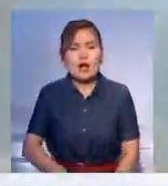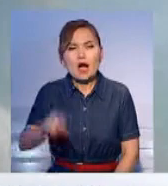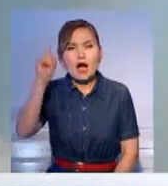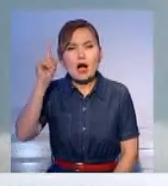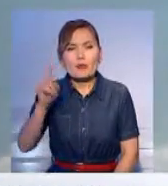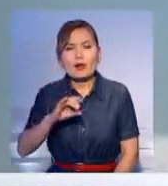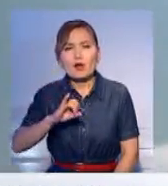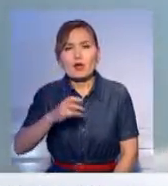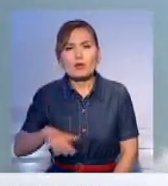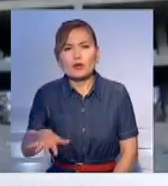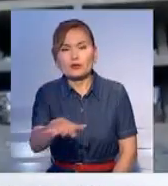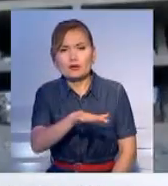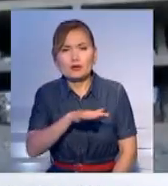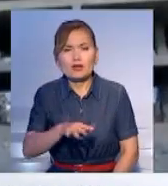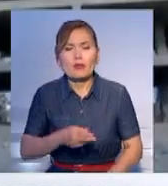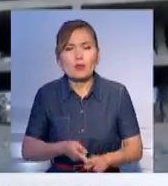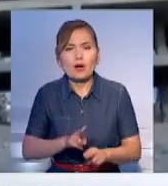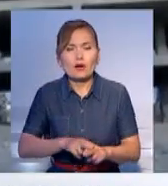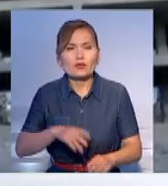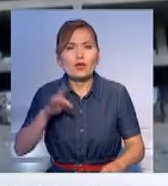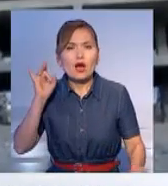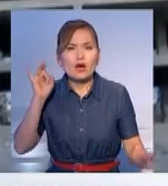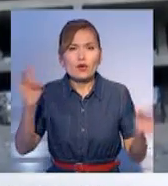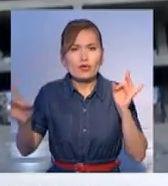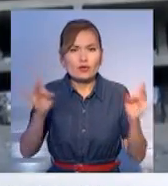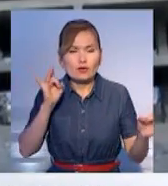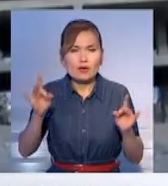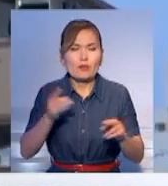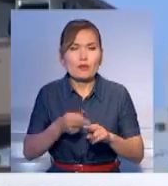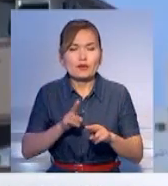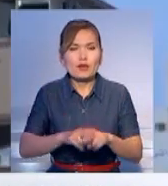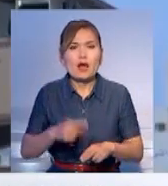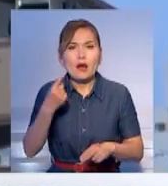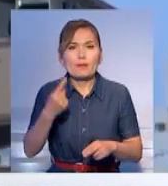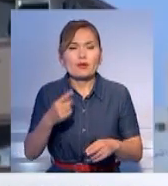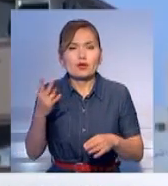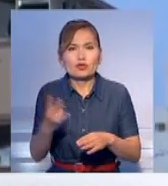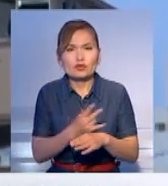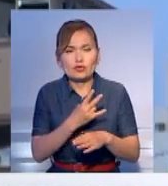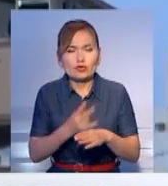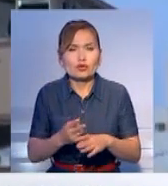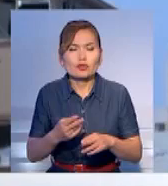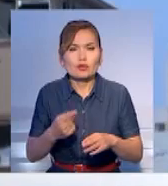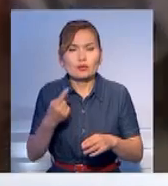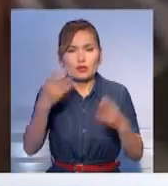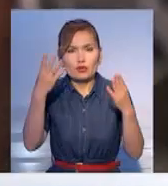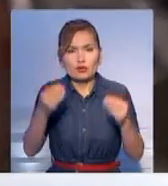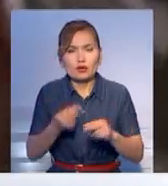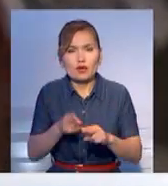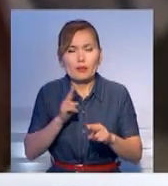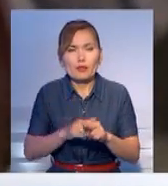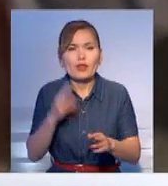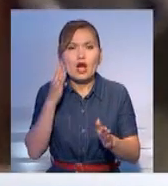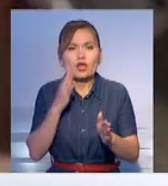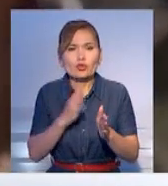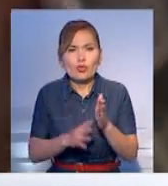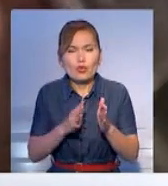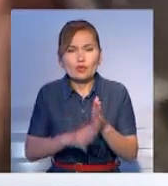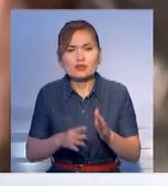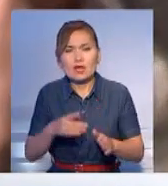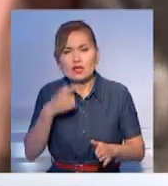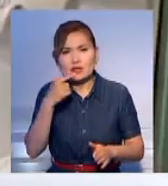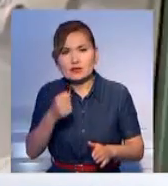Израильдің оңтүстігінде әуе дабылы бірнеше күннен бері тоқтар емес. Бір түннің ішінде палестиналық сарбаздар 90-ға жуық зымыран